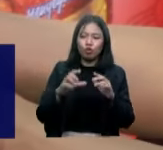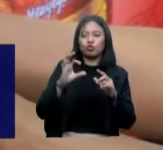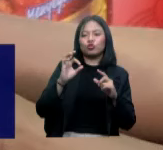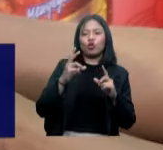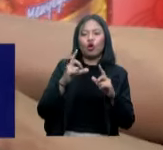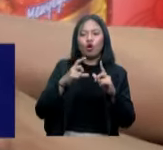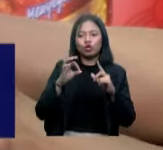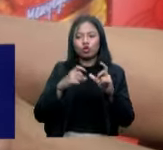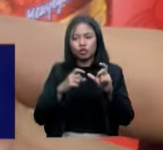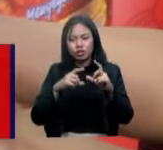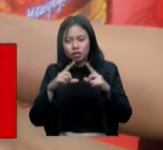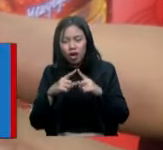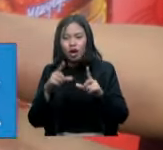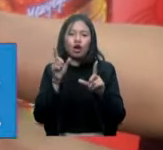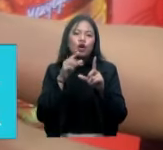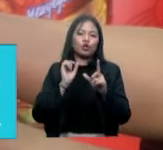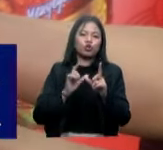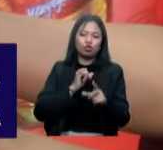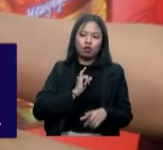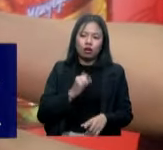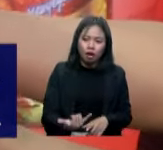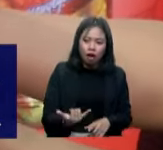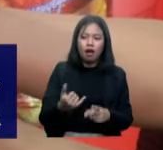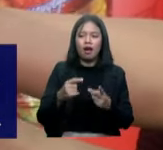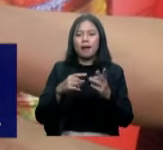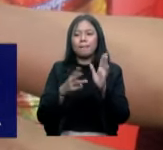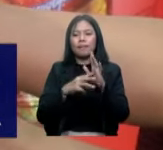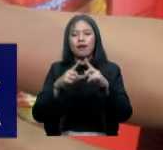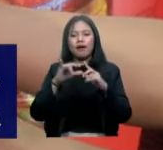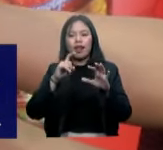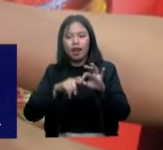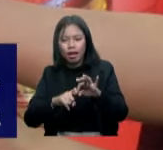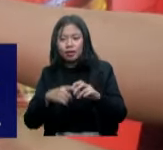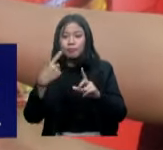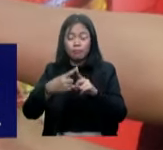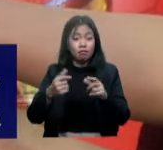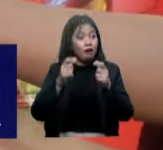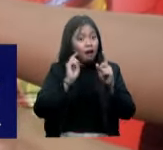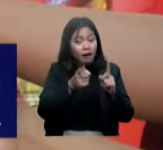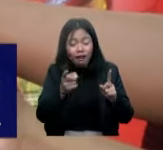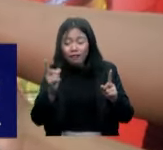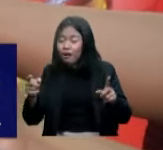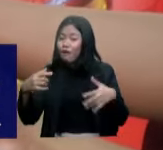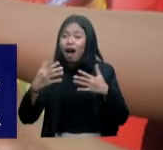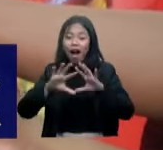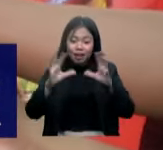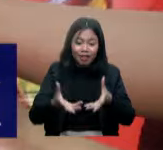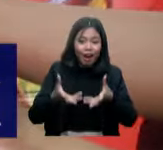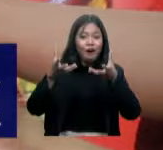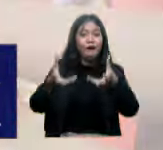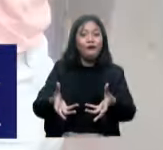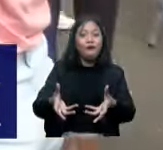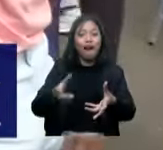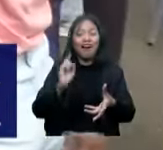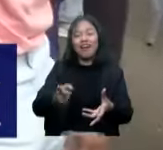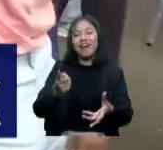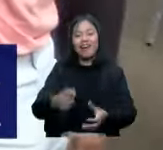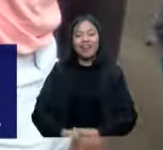dan juga banyak kompetisi-kompetisi dan juga hadiah door prize yang bisa didapatkan oleh pengunjung yang hadir ke Pucuk Kulineri Festival.